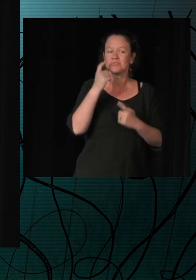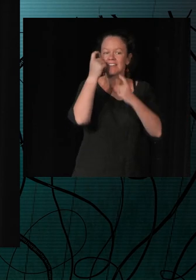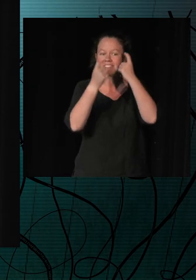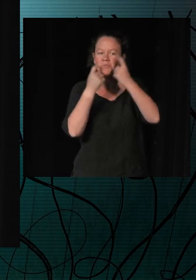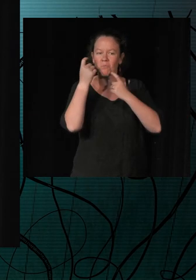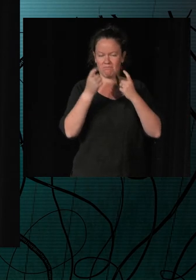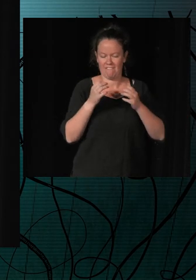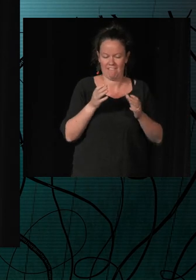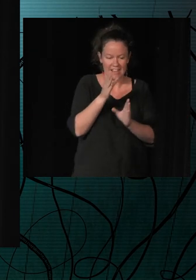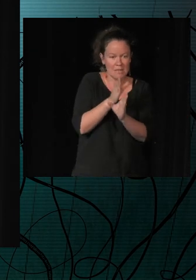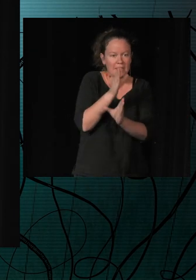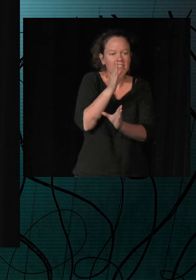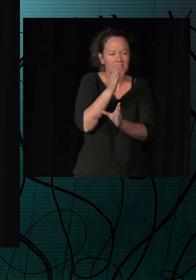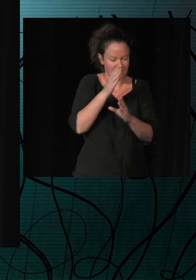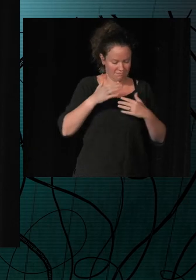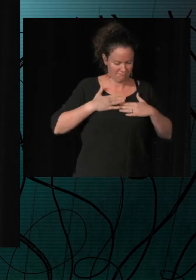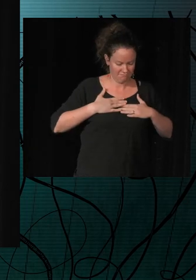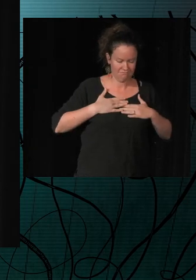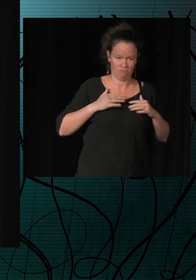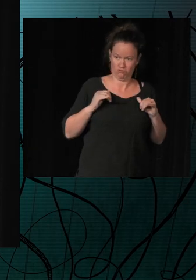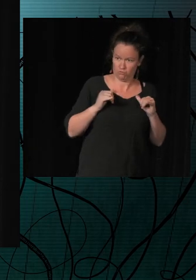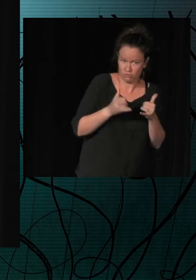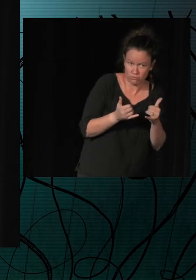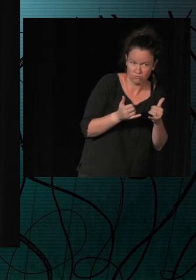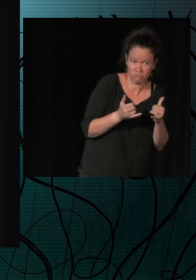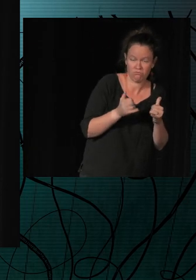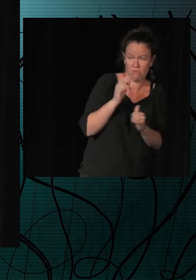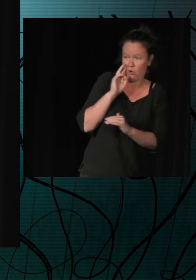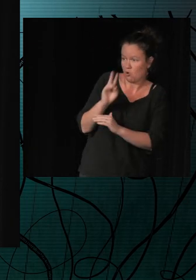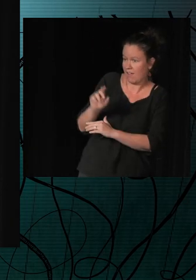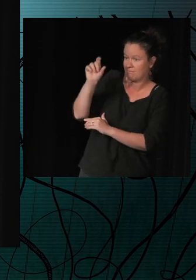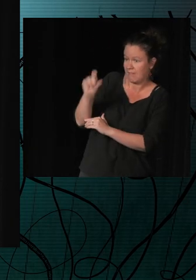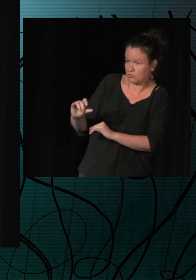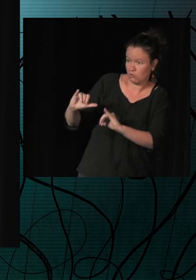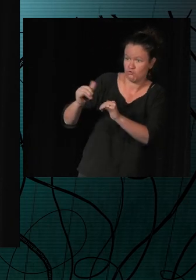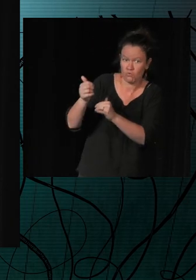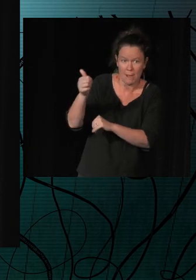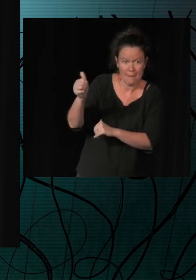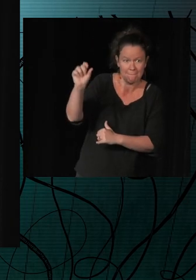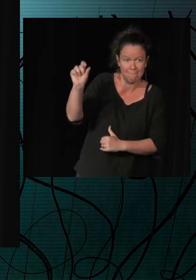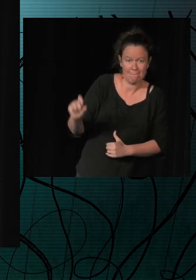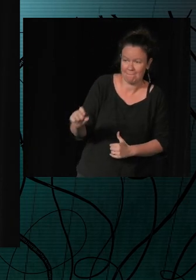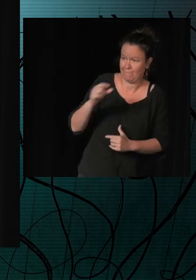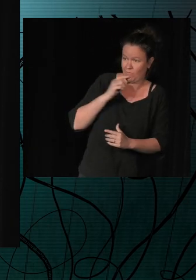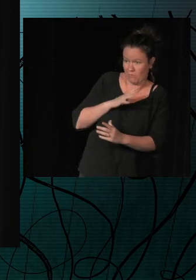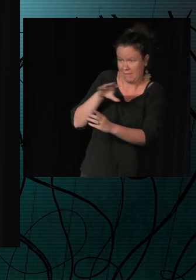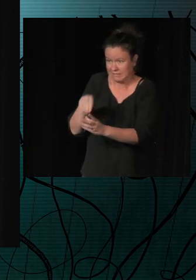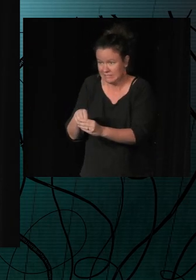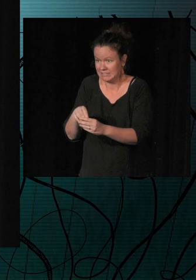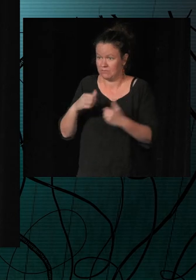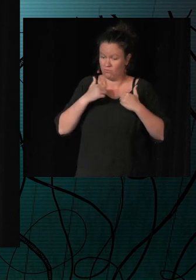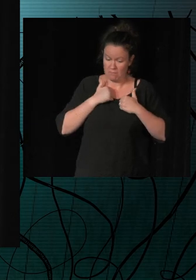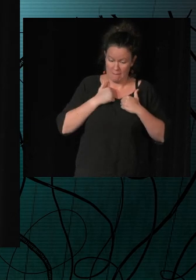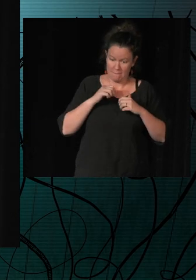pouvait la qualifier en entre le fait de jouer le fait de regarder donc le sentiment de d'appartenance au jeu c'est pour ça que je parlais d'actant ou de spectateur